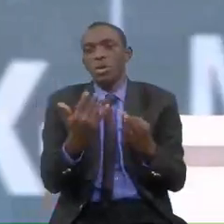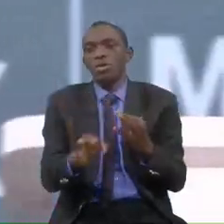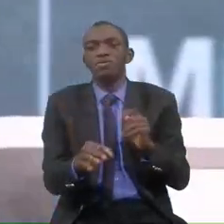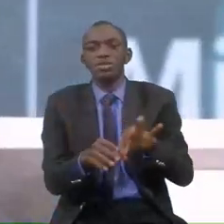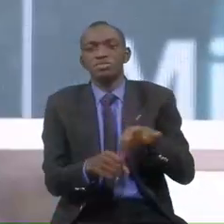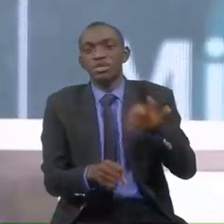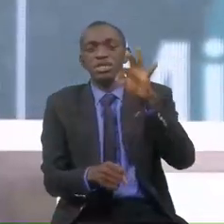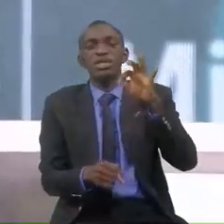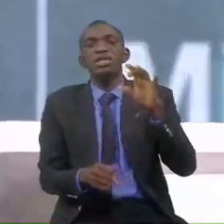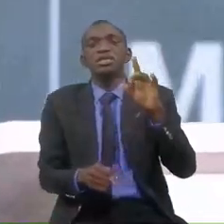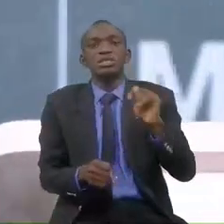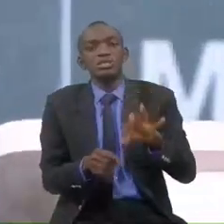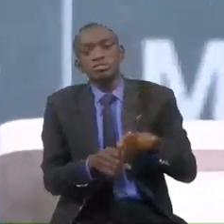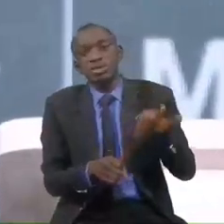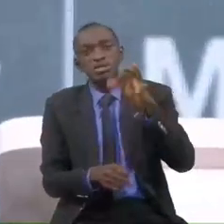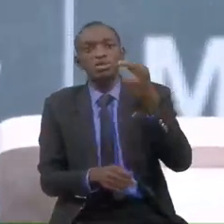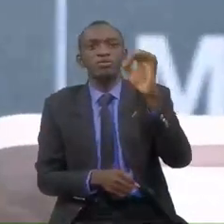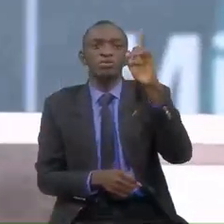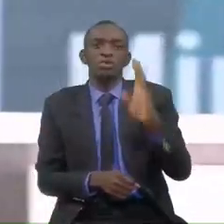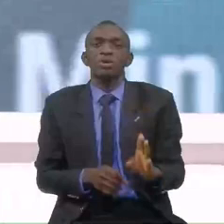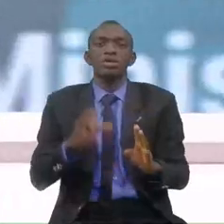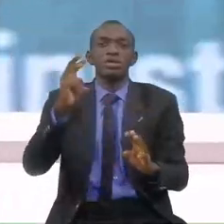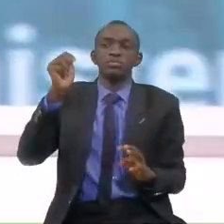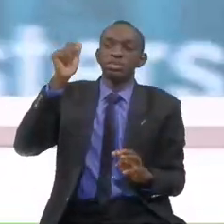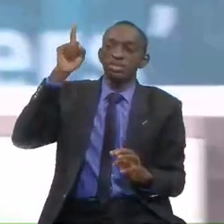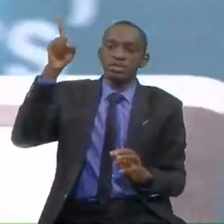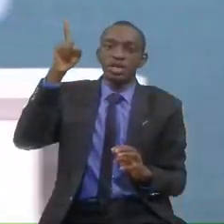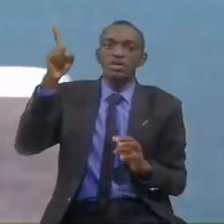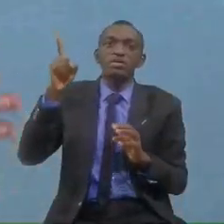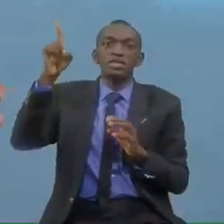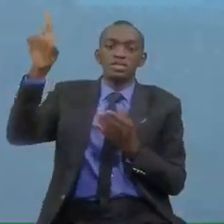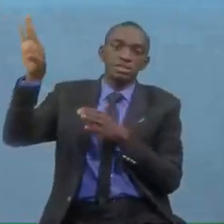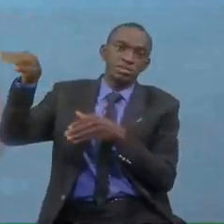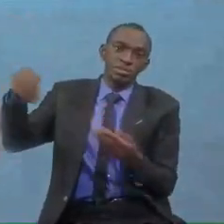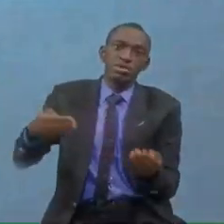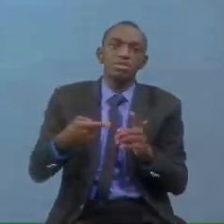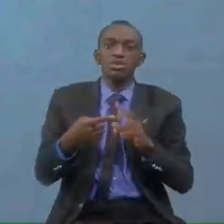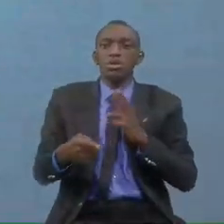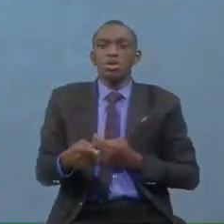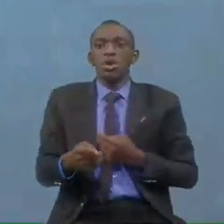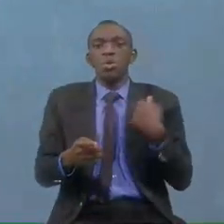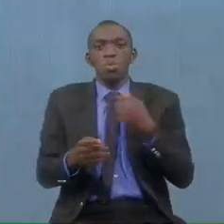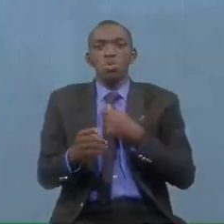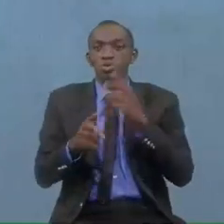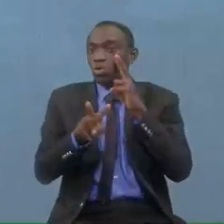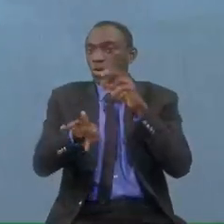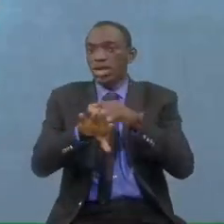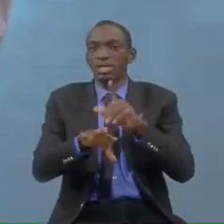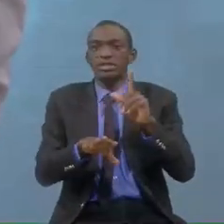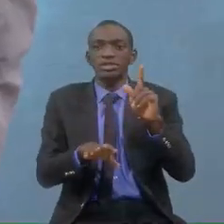la puissance de l'Esprit, l'Esprit que Dieu lui-même répand sur nous. Et ce matin, nous allons